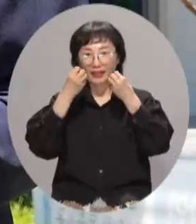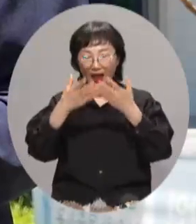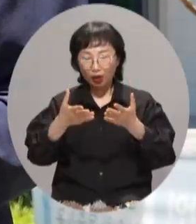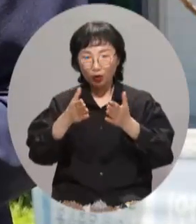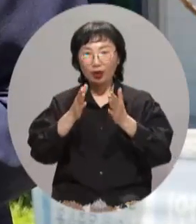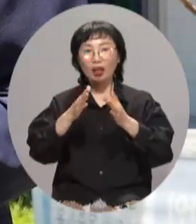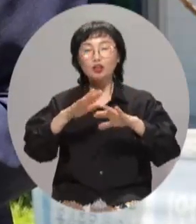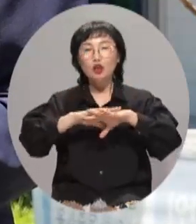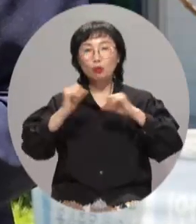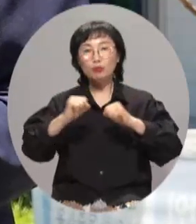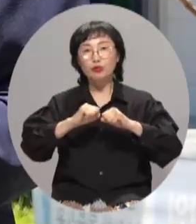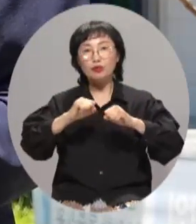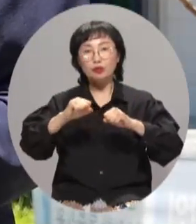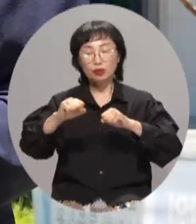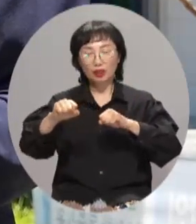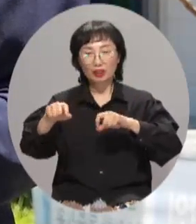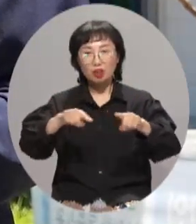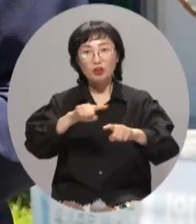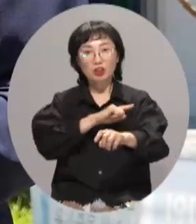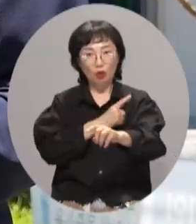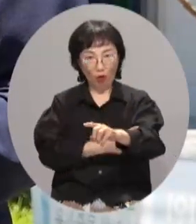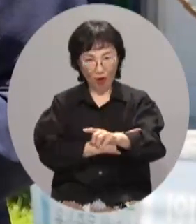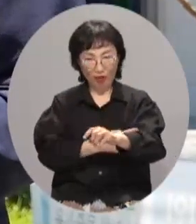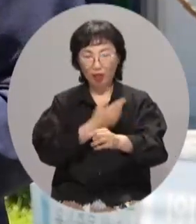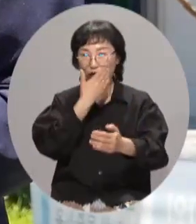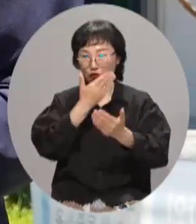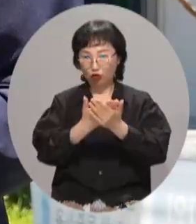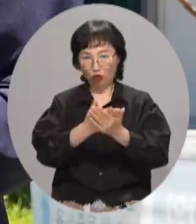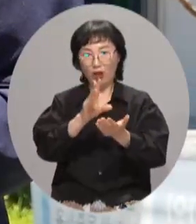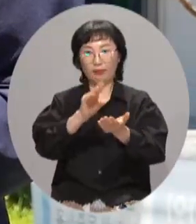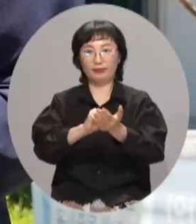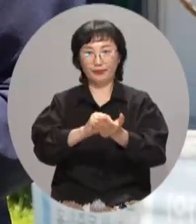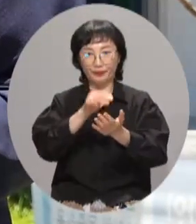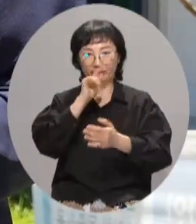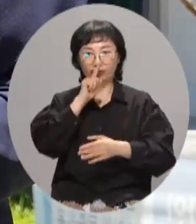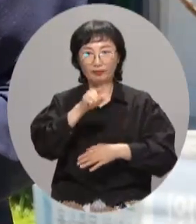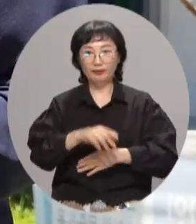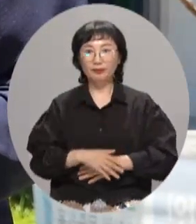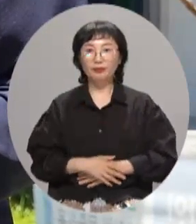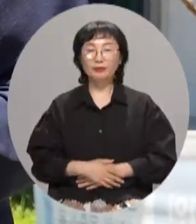전북정치권의 중요 과제가 되고 있습니다. MBC 뉴스 강동엽입니다.